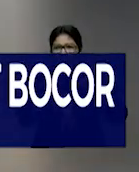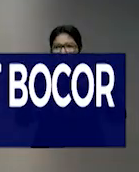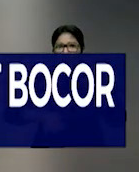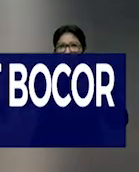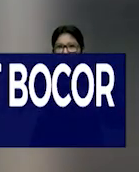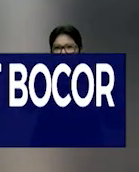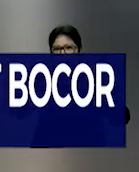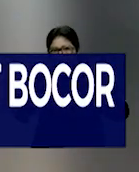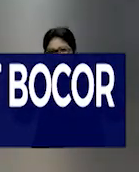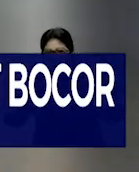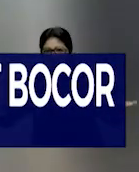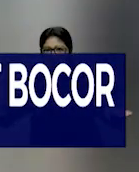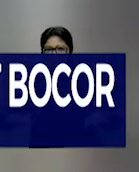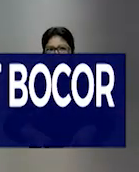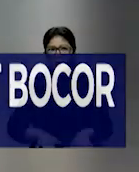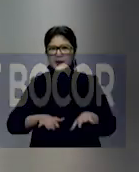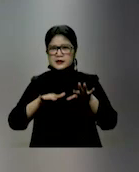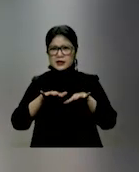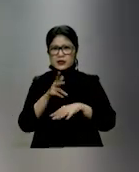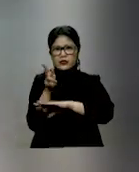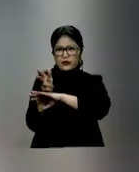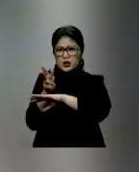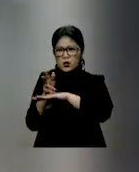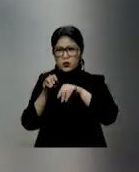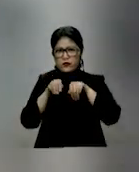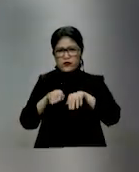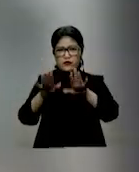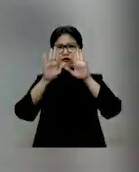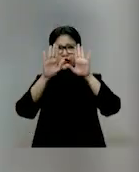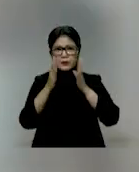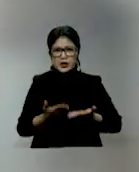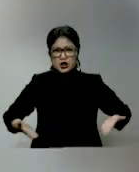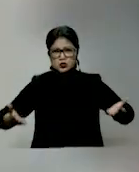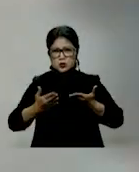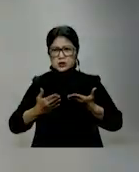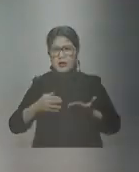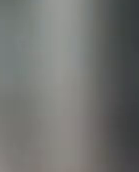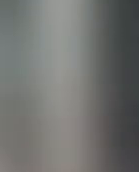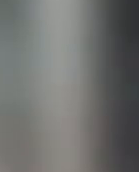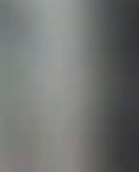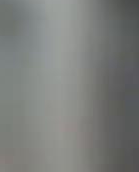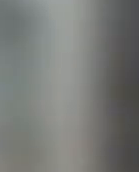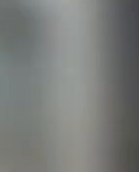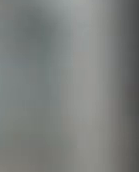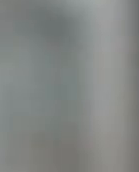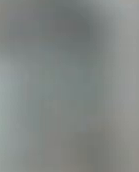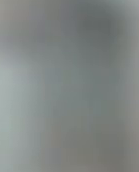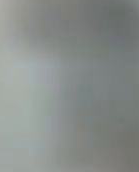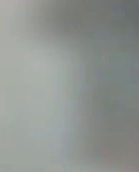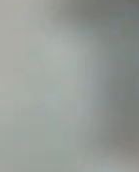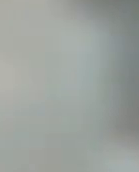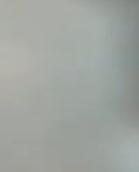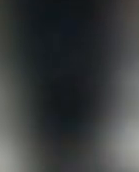lantai. Pada video yang viral di media sosial ini diberi keterangan lokasi di stasiun kereta cepat Wush, Halim, saat hujan deras